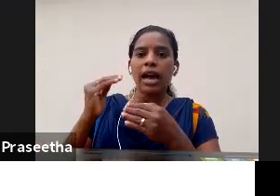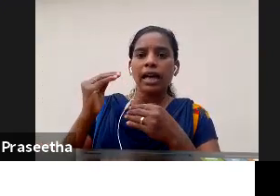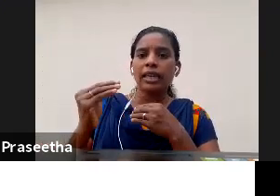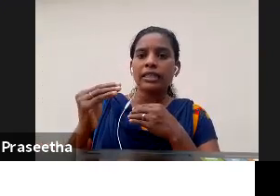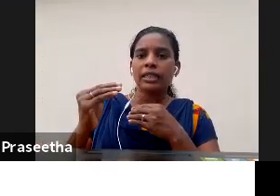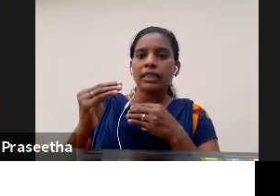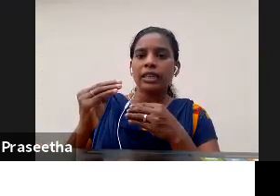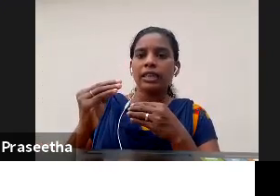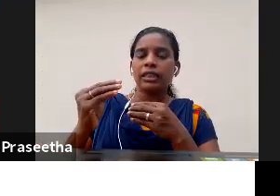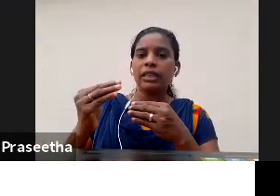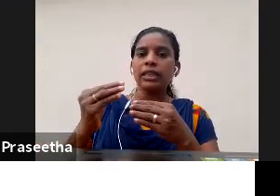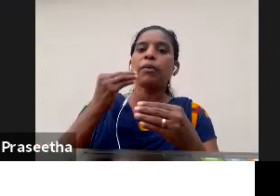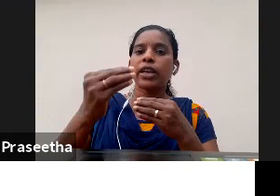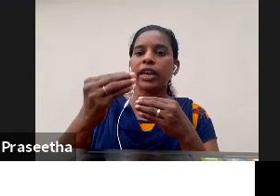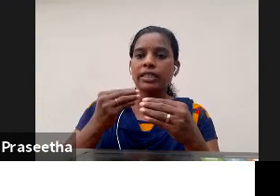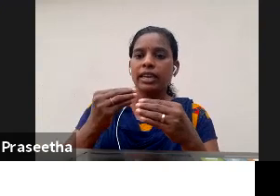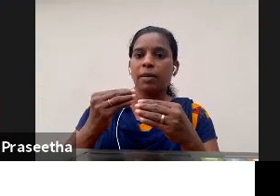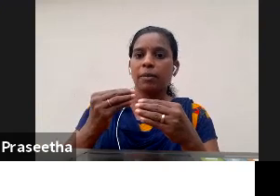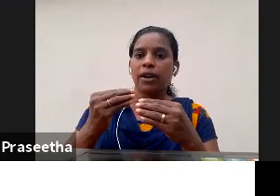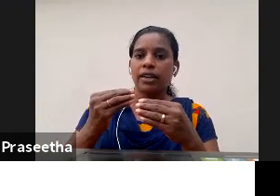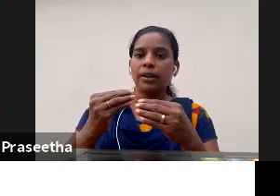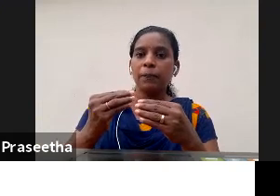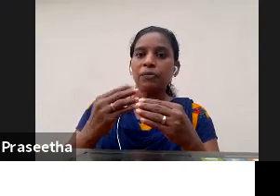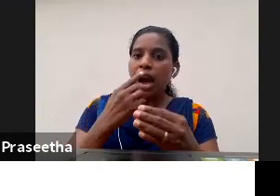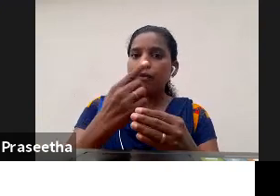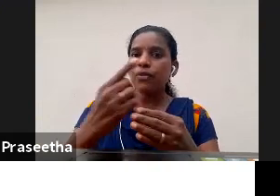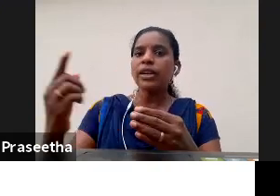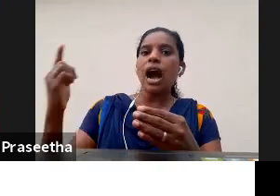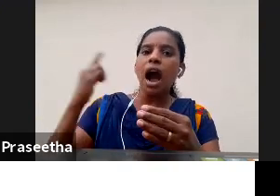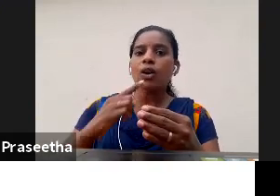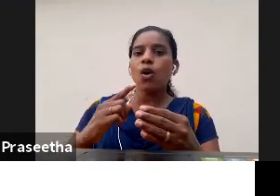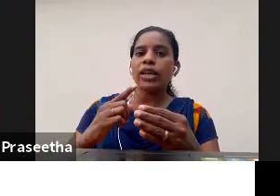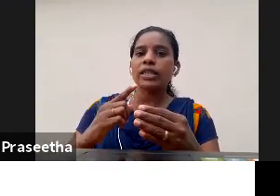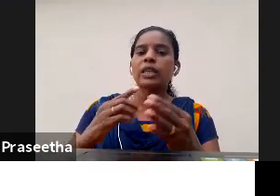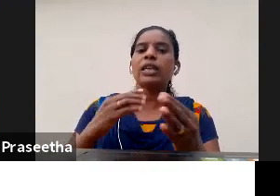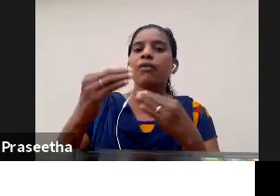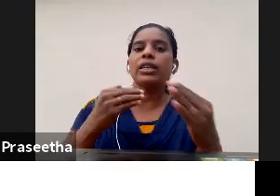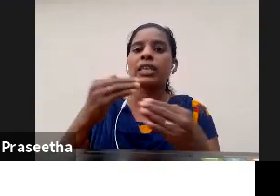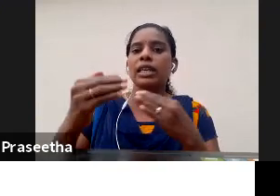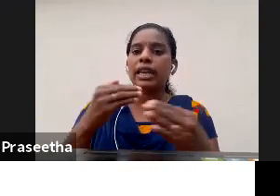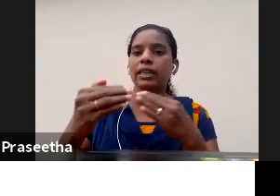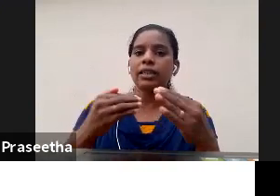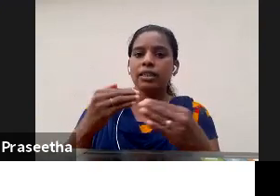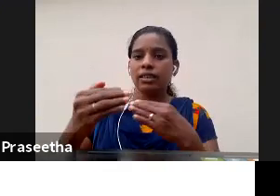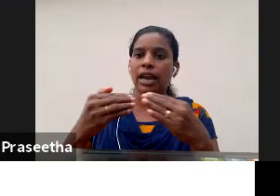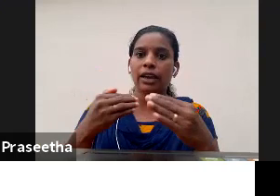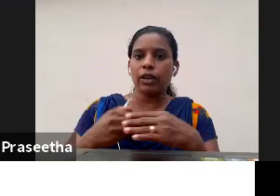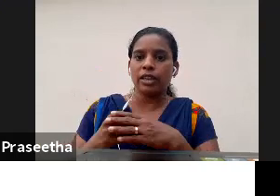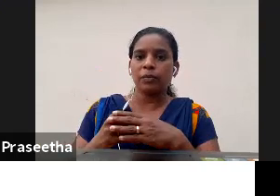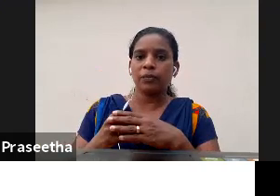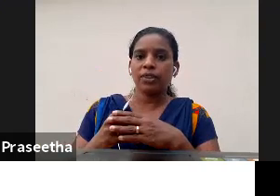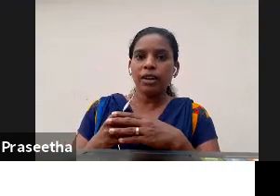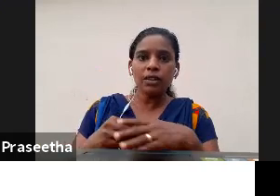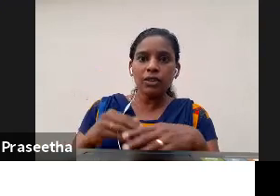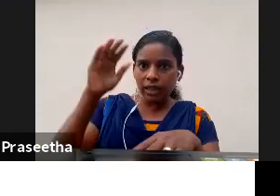ശബ്ദമുഖരിതമായ അന്തരീക്ഷത്തിൽ നിന്ന് കമ്മ്യൂണിക്കേറ്റ് ചെയ്യാൻ വേണ്ടിയിട്ട് അവരുടെ ആ കോണ്ടെക്സ്റ്റിൽ അവർ ചില സൈന് അക്വയർ